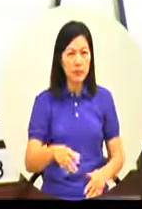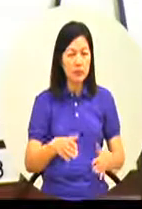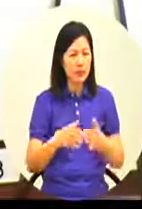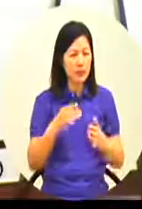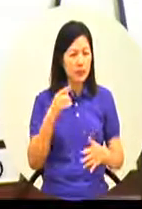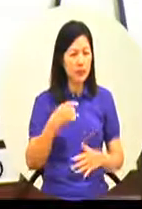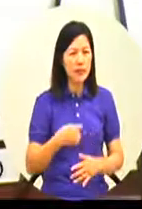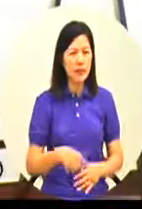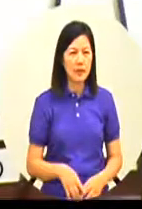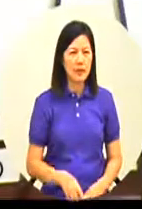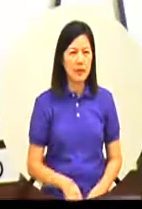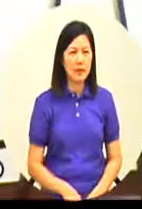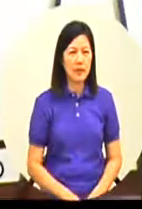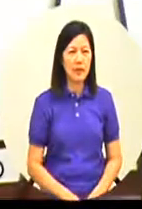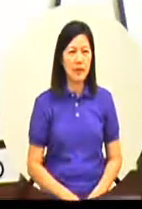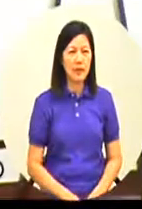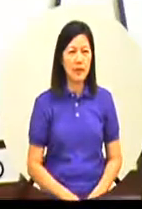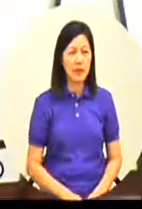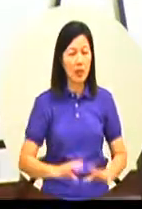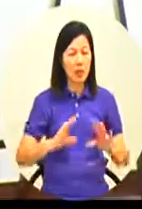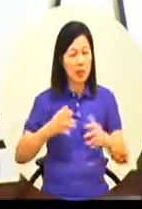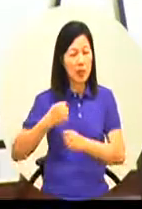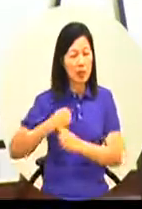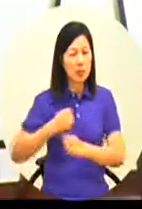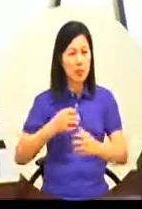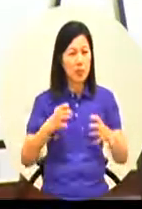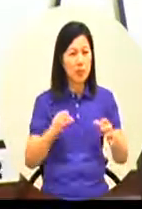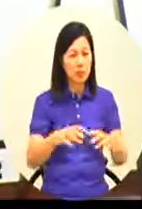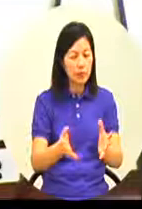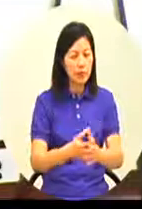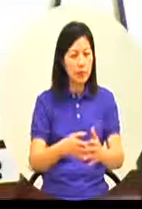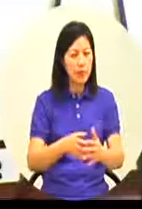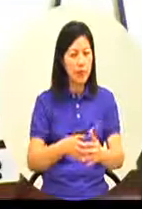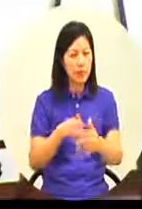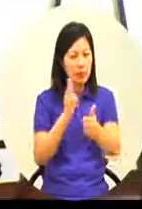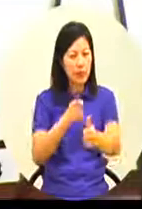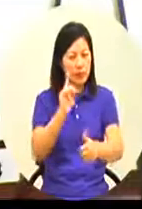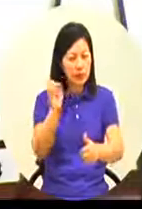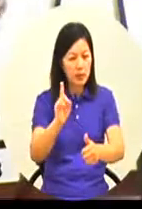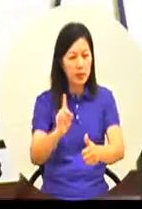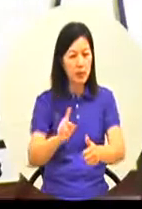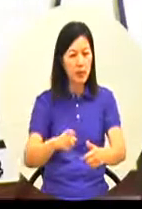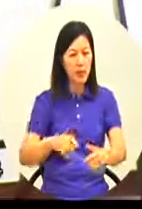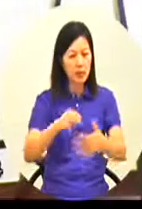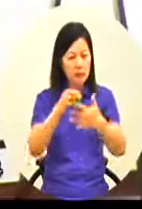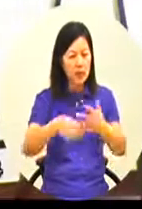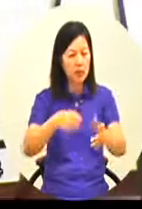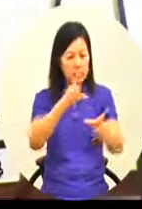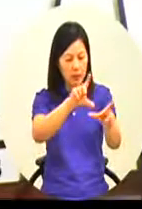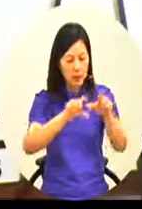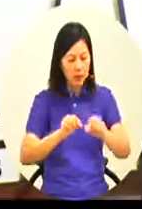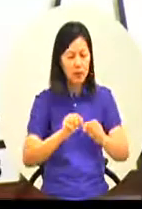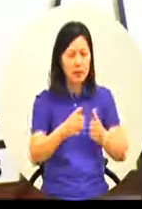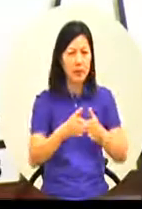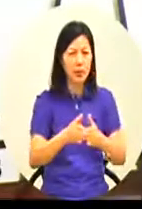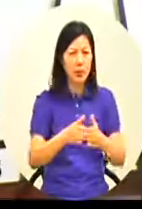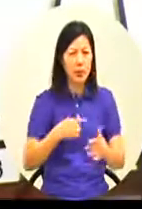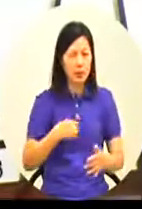说，国防部他跟你做什么样的要求，你就要达成他什么样的目的，因为我们就是想要，